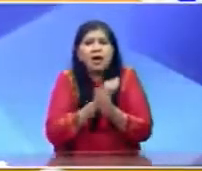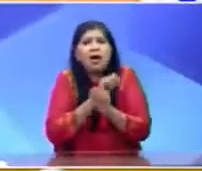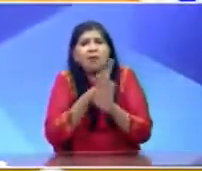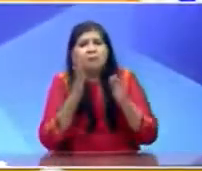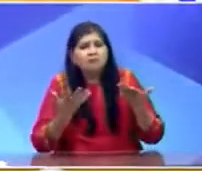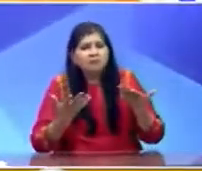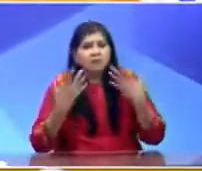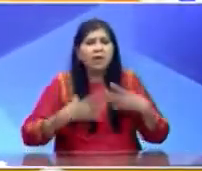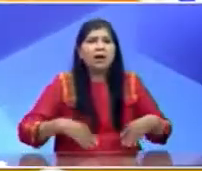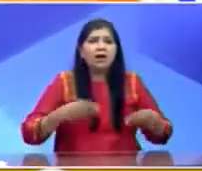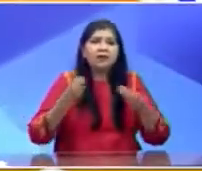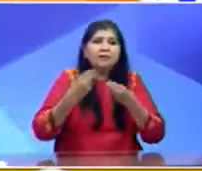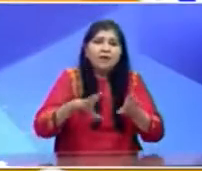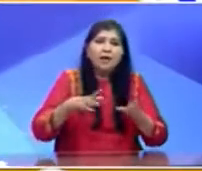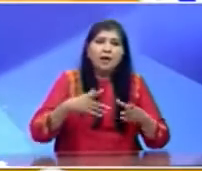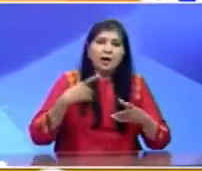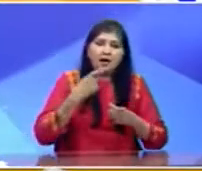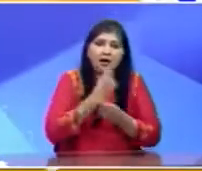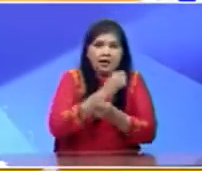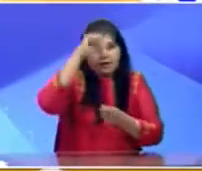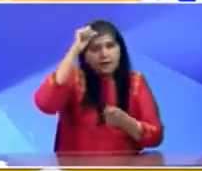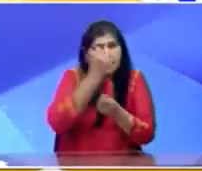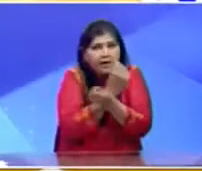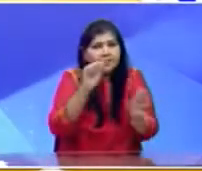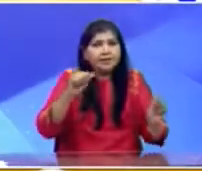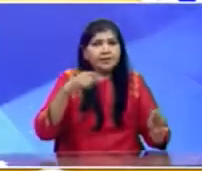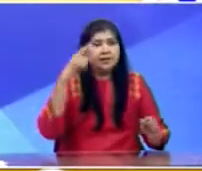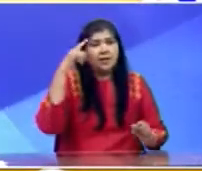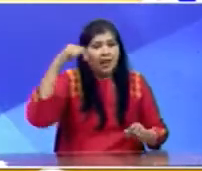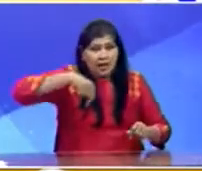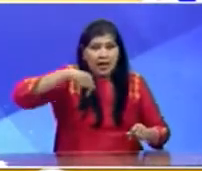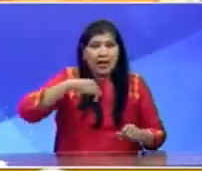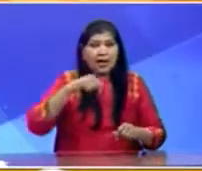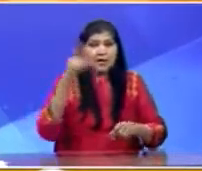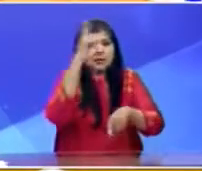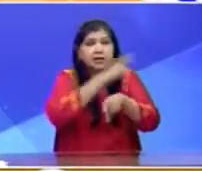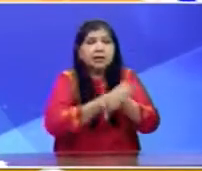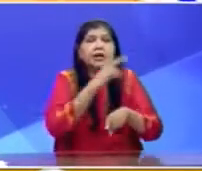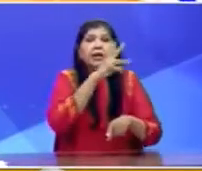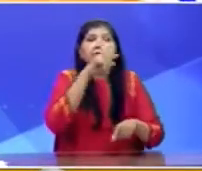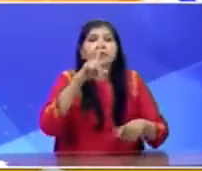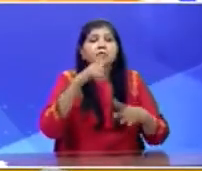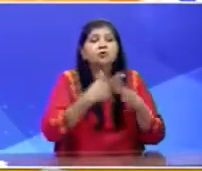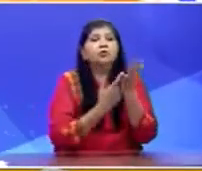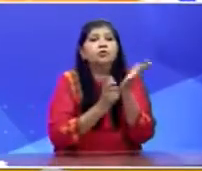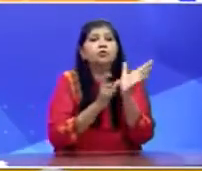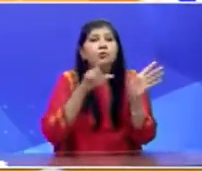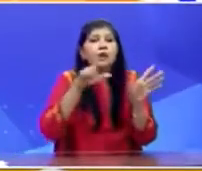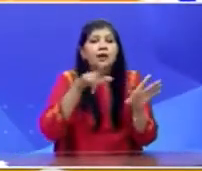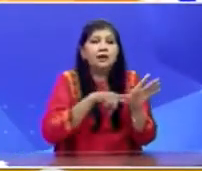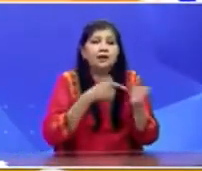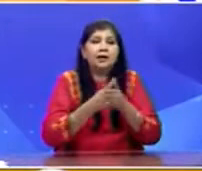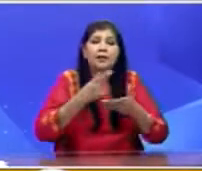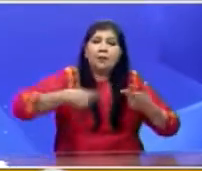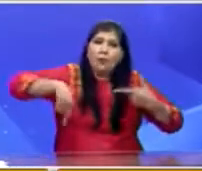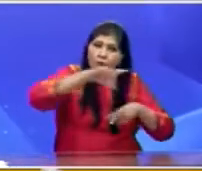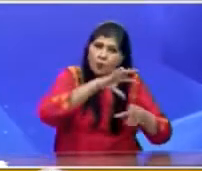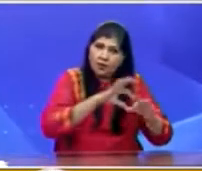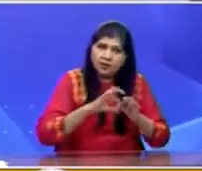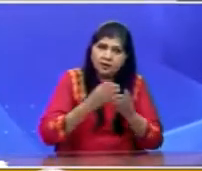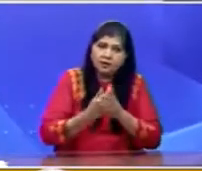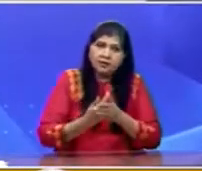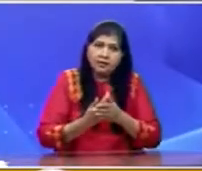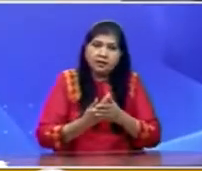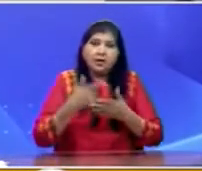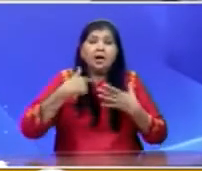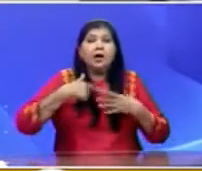साथियों, 31 जुलाई यानी आज ही के दिन हम सभी देशवासी